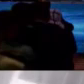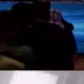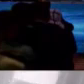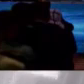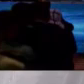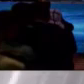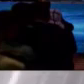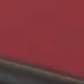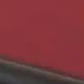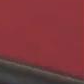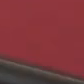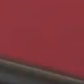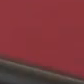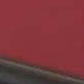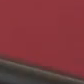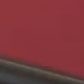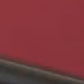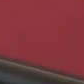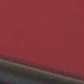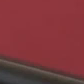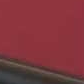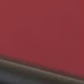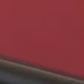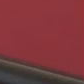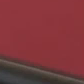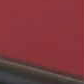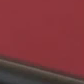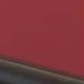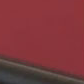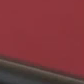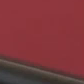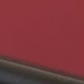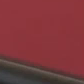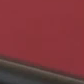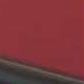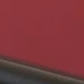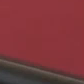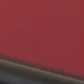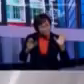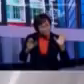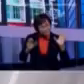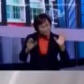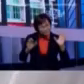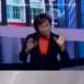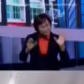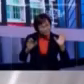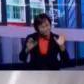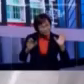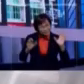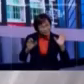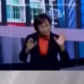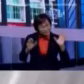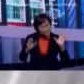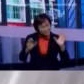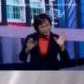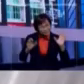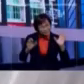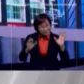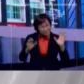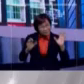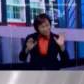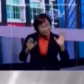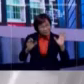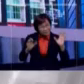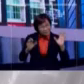negara berkenaan. Tengku Permaisuri Selangor, Tengku Permaisuri Nur Ashikin berkenan membaca berita perdana